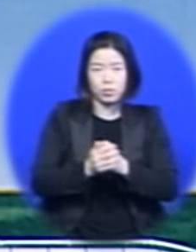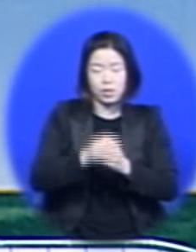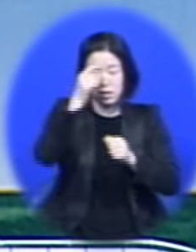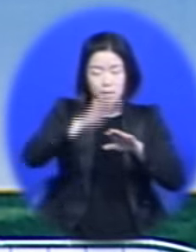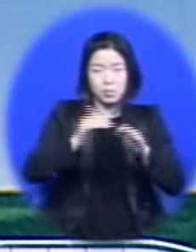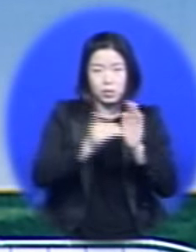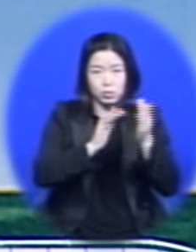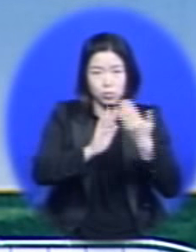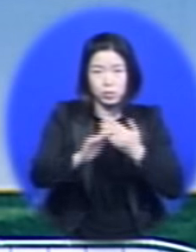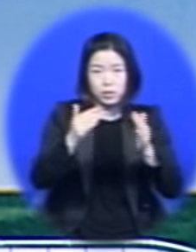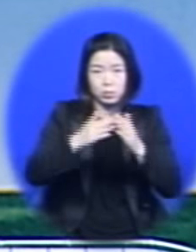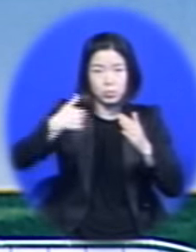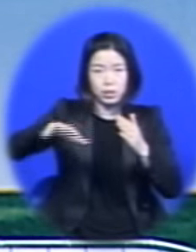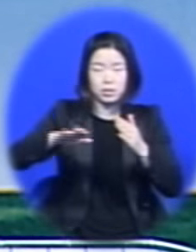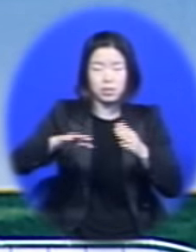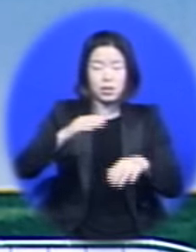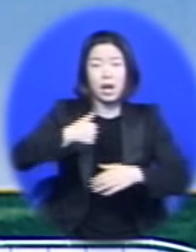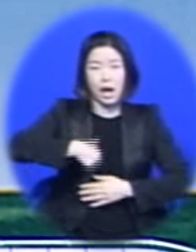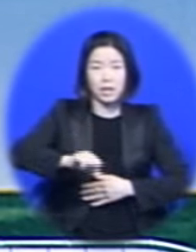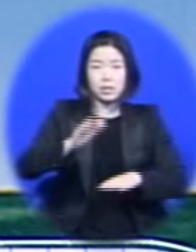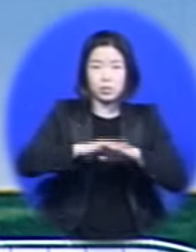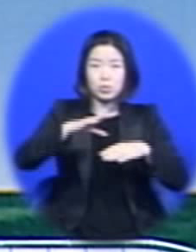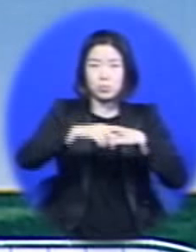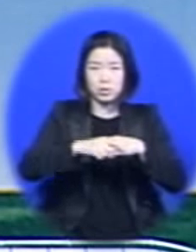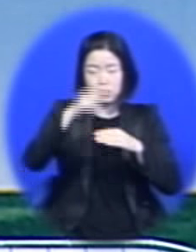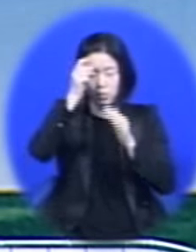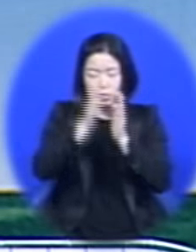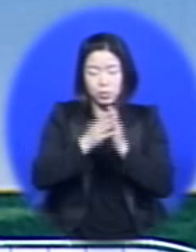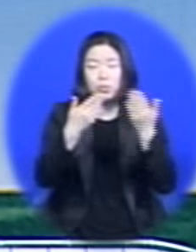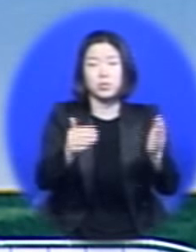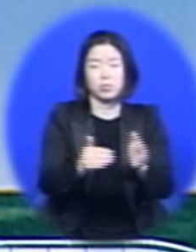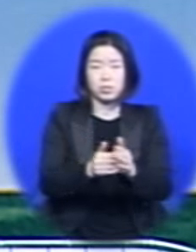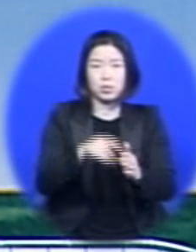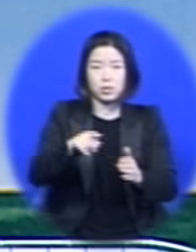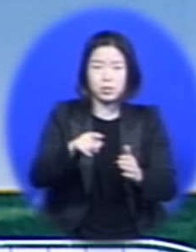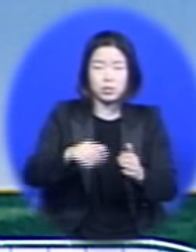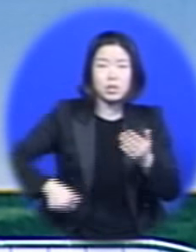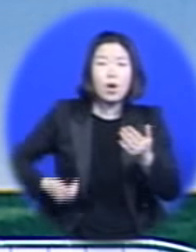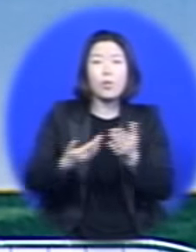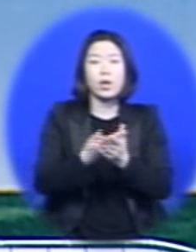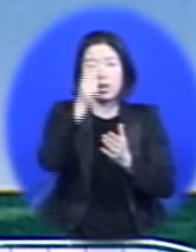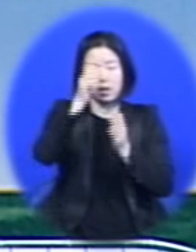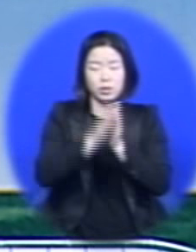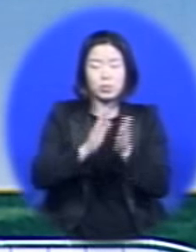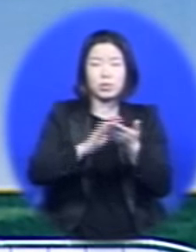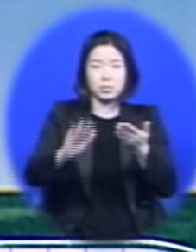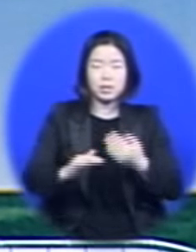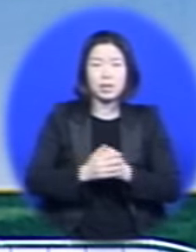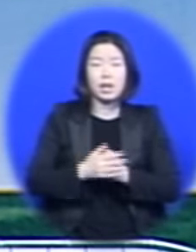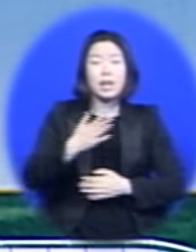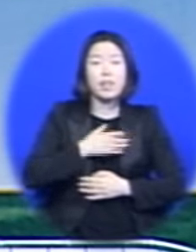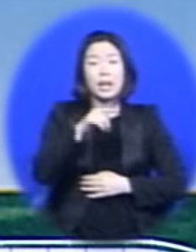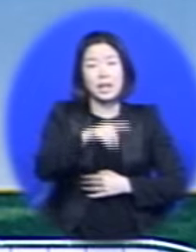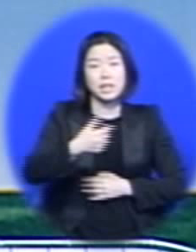돌아가서 그리고 아들의 손을 붙잡고 기도했습니다. 그 기도는 회개의 기도입니다. 내가